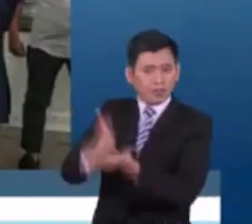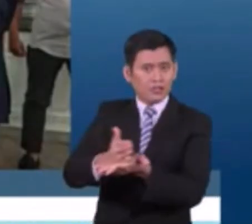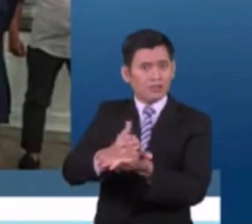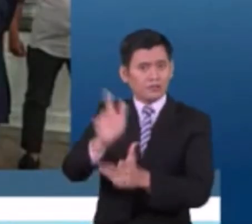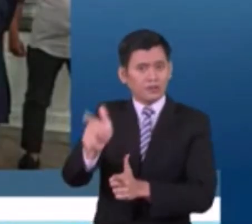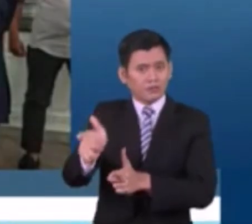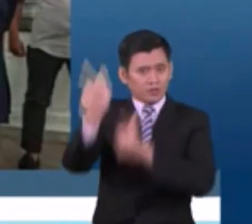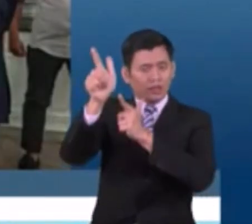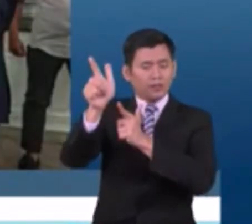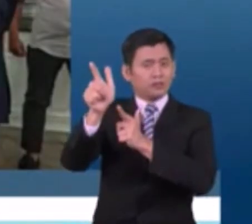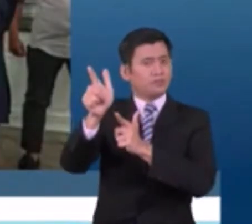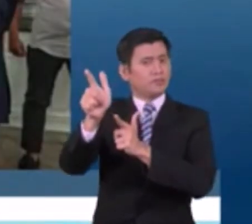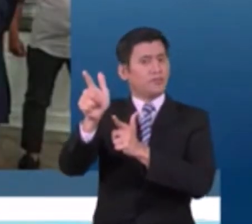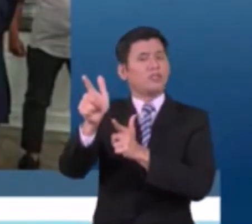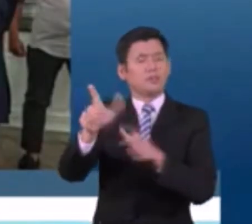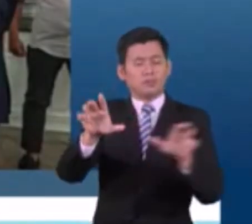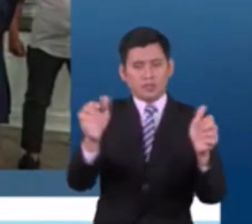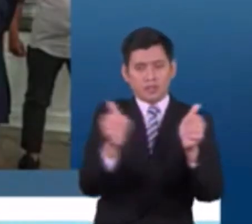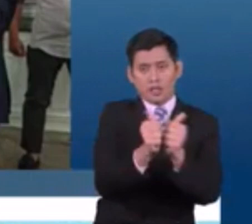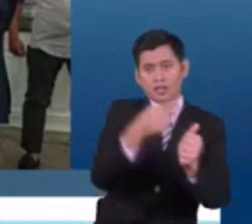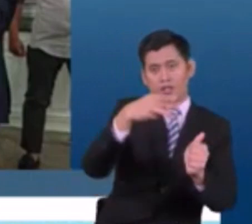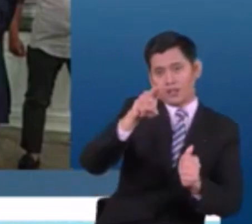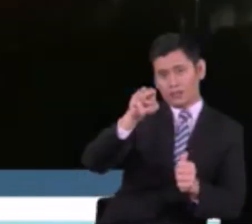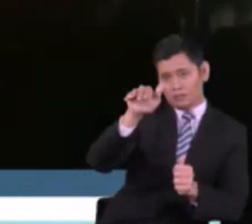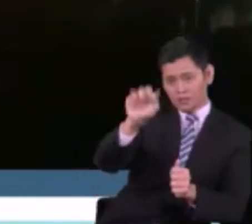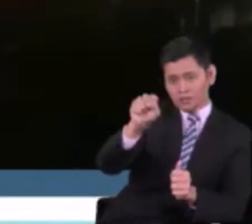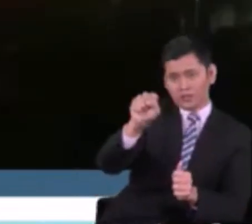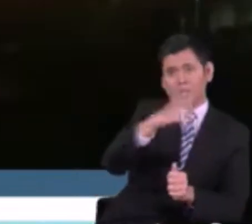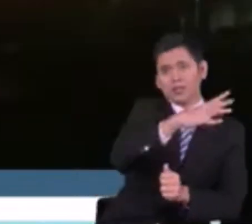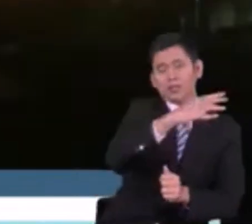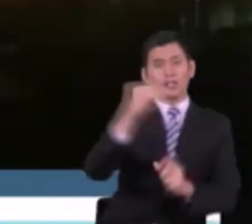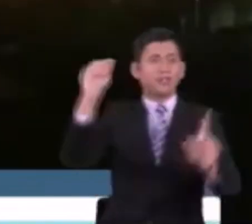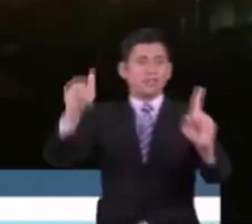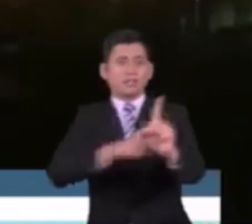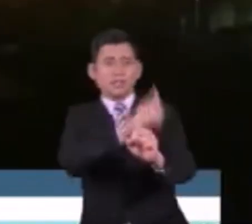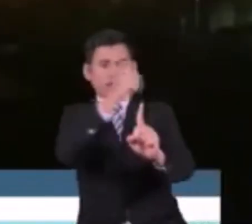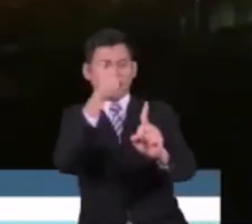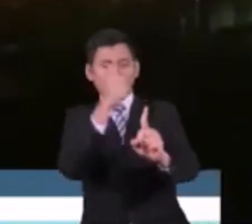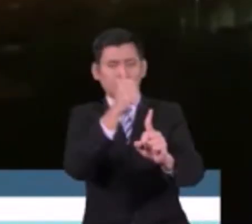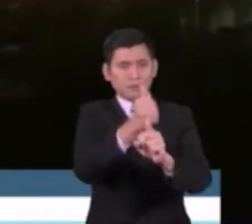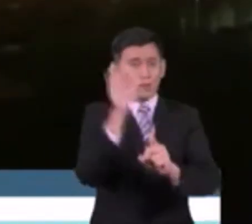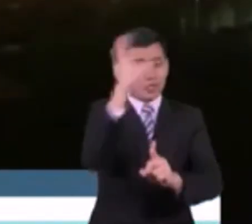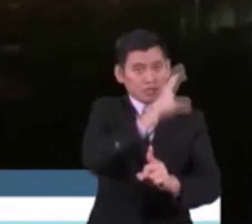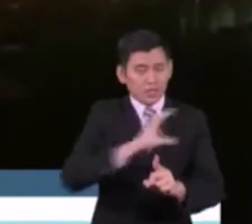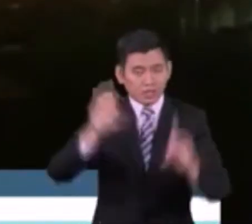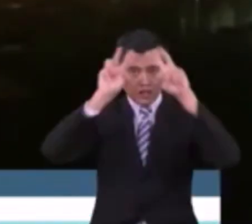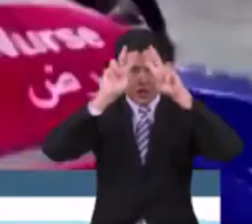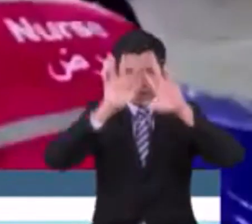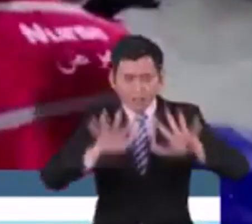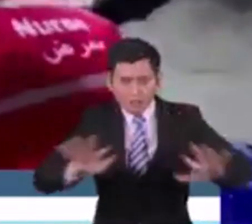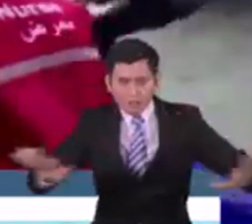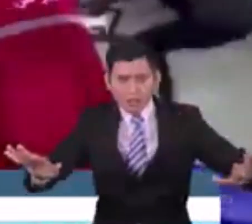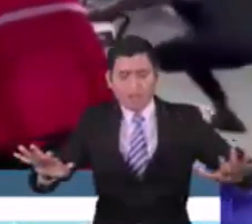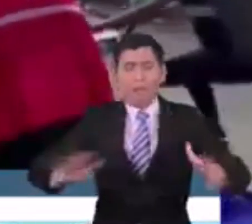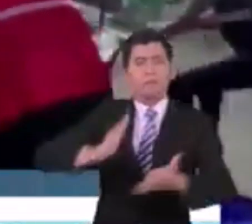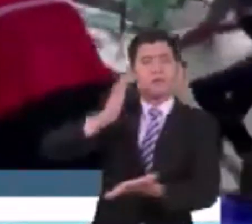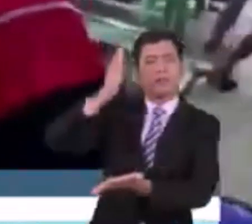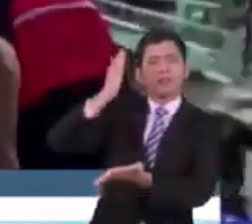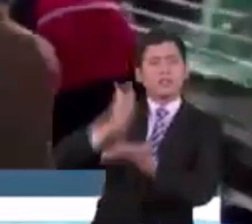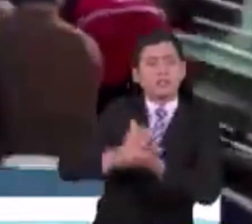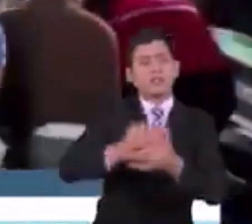serta-merta dengan Hamas dan berusaha ke arah resolusi keamanan untuk menamat konflik